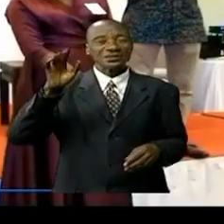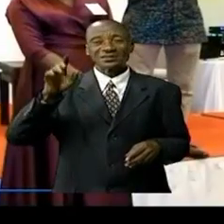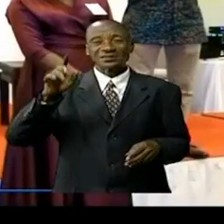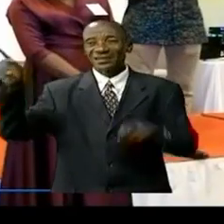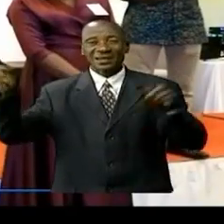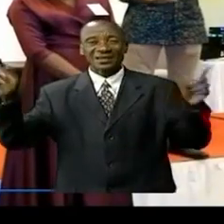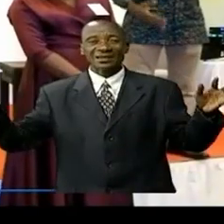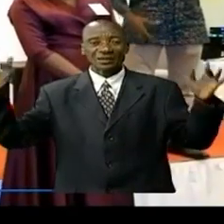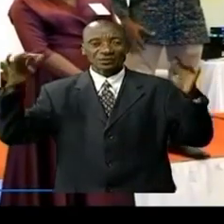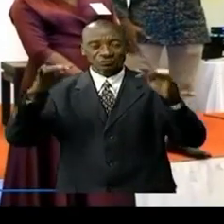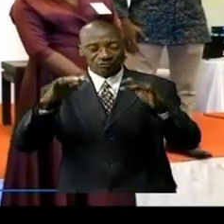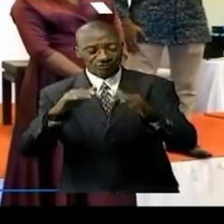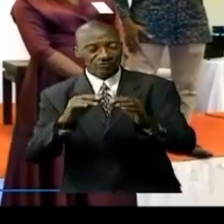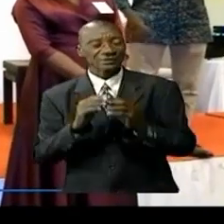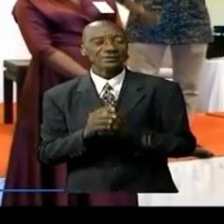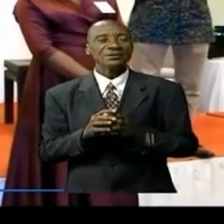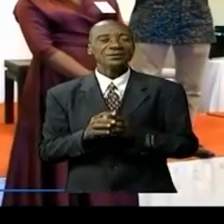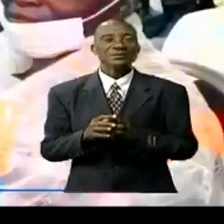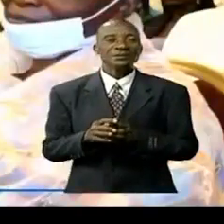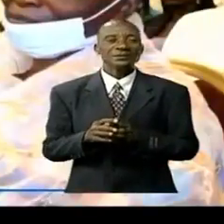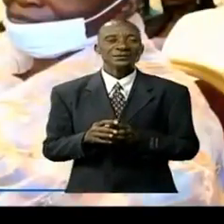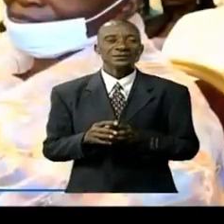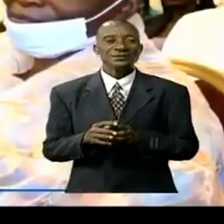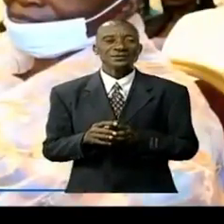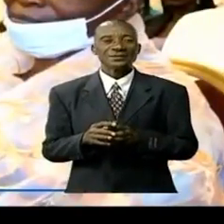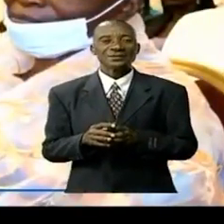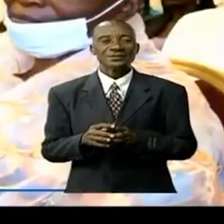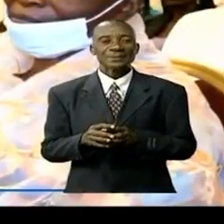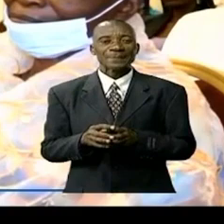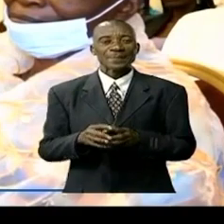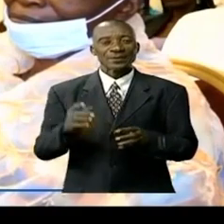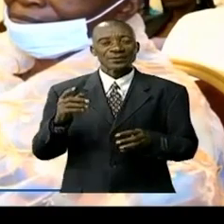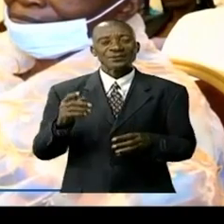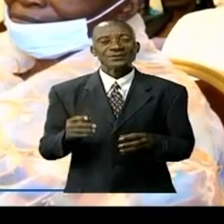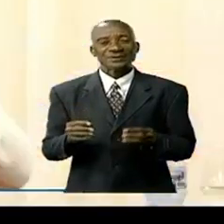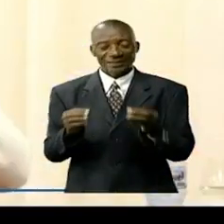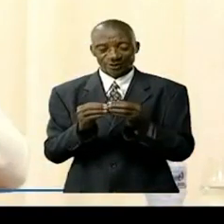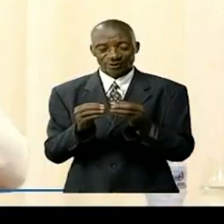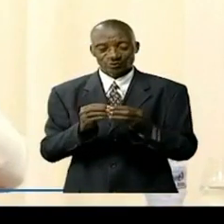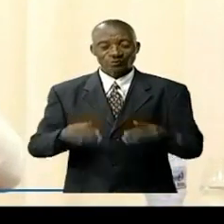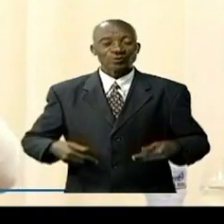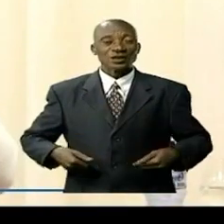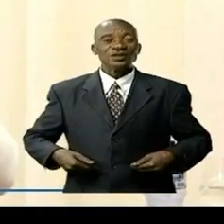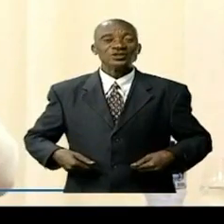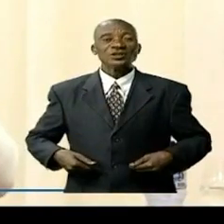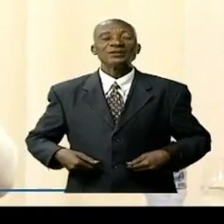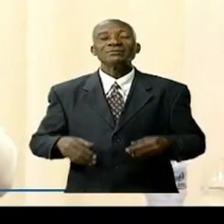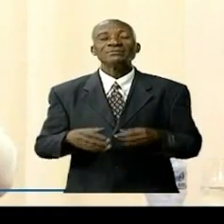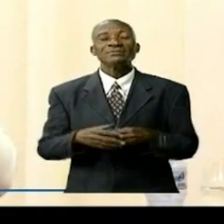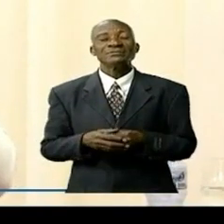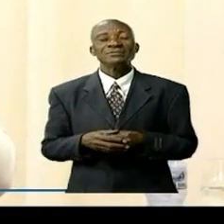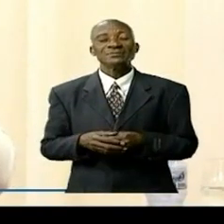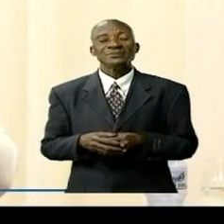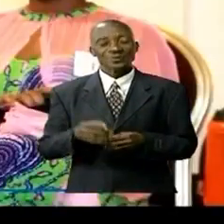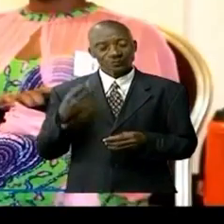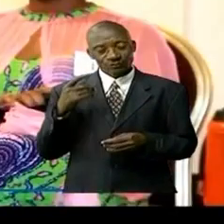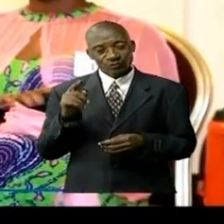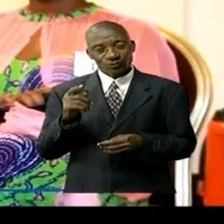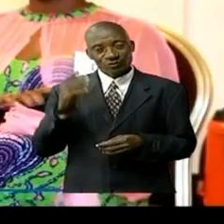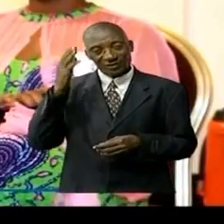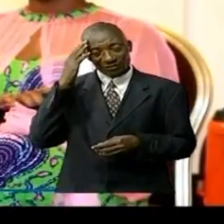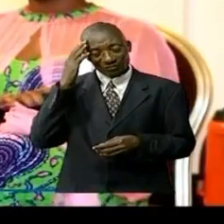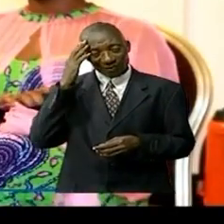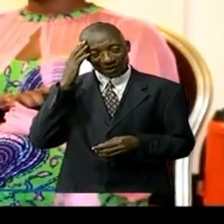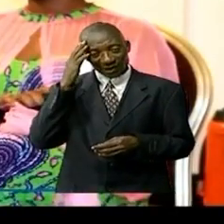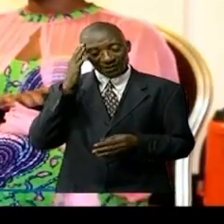l'initiative de Wise Women, entendez sage-femme, ces jeunes aux divers profils ont été édifiés sur la marche à suivre grâce aux